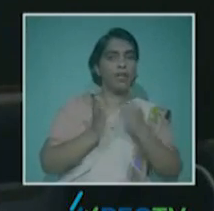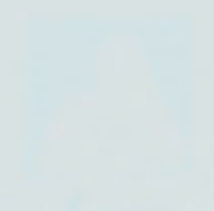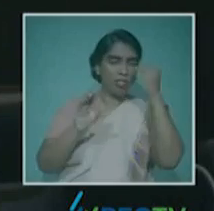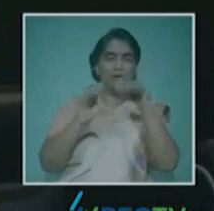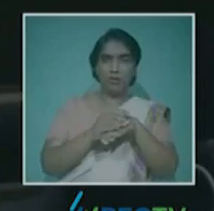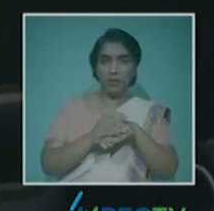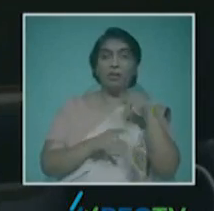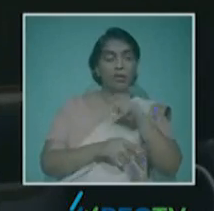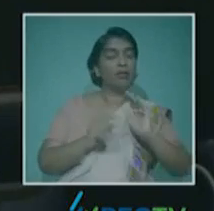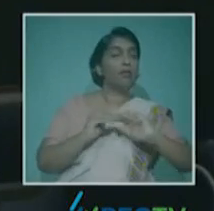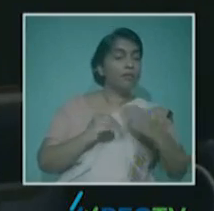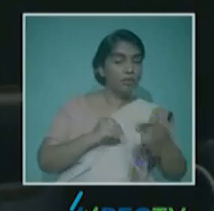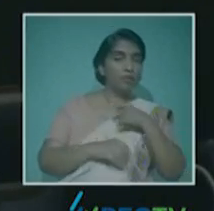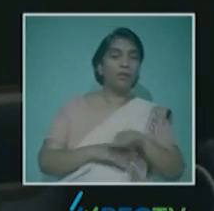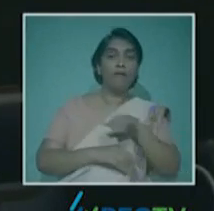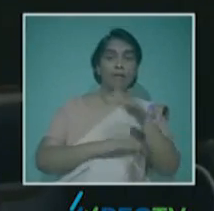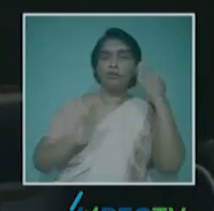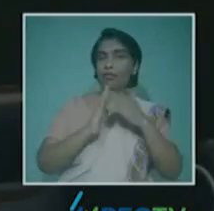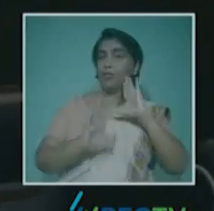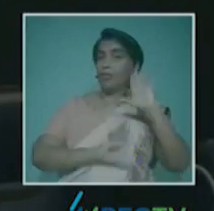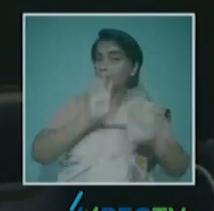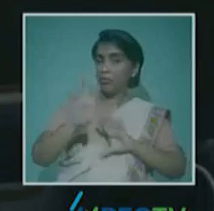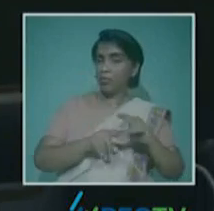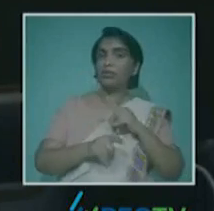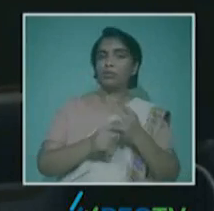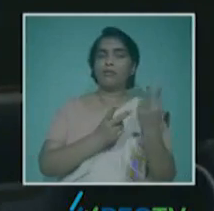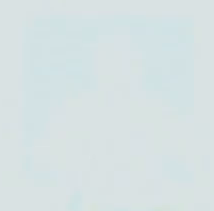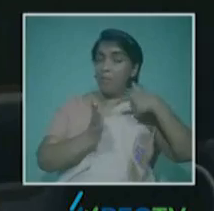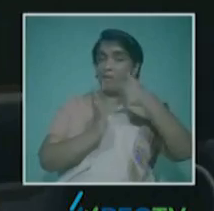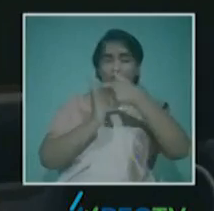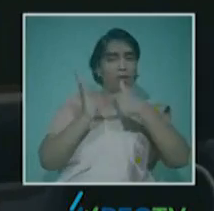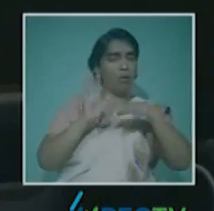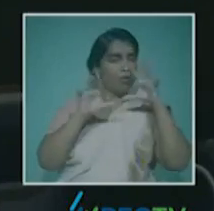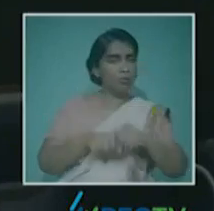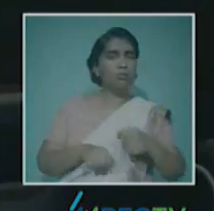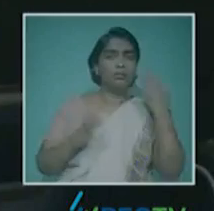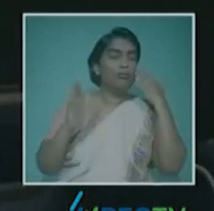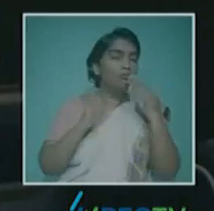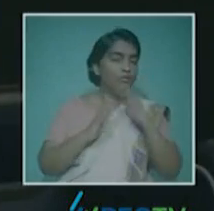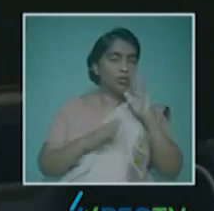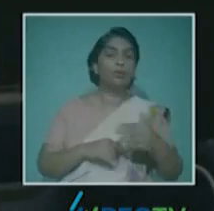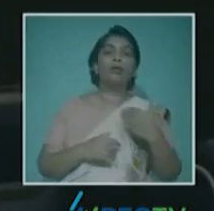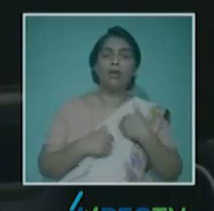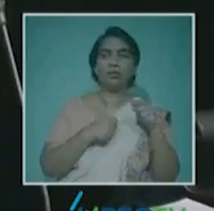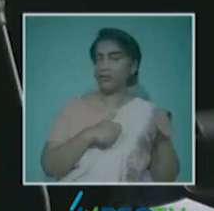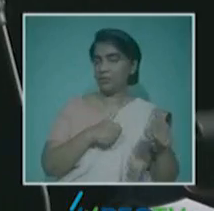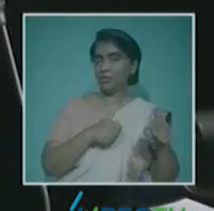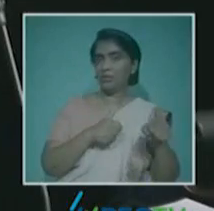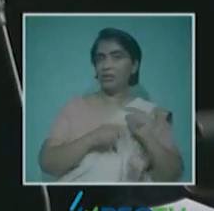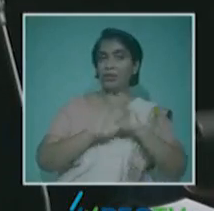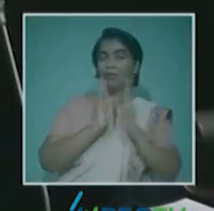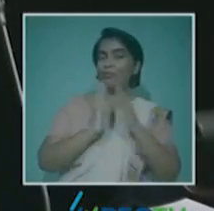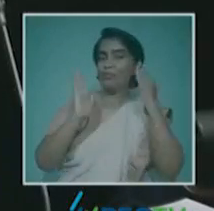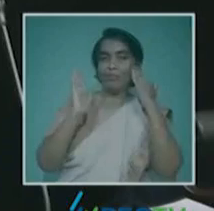ඇතුලේ තිබුණේ. ඊට අමතරව අපේ ඉඩම් පිළිබඳ සියලු දත්ත ඒ අය බාරයට ගැනීමක් සිදු වෙනවා. මේ වගේ කරුණු මත තමයි අපි අපේ විරෝධය පළ කළේ. මේ